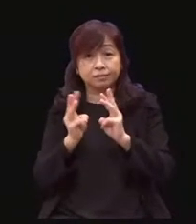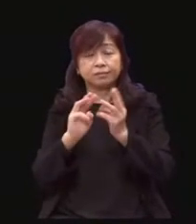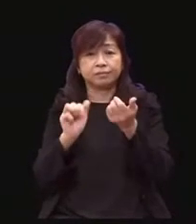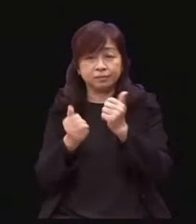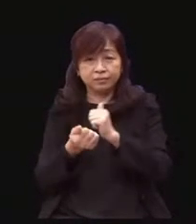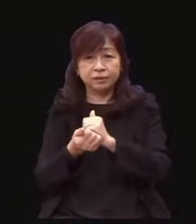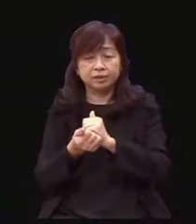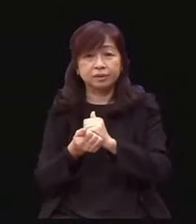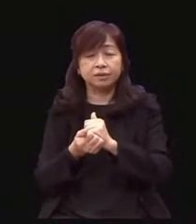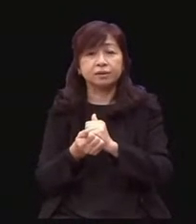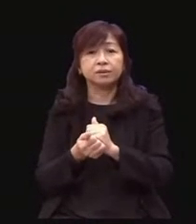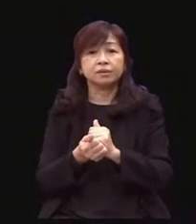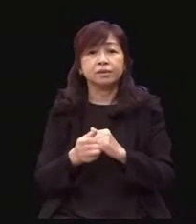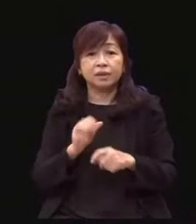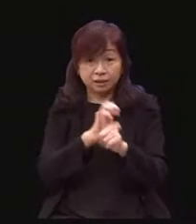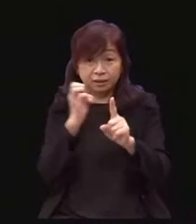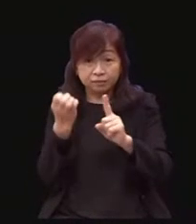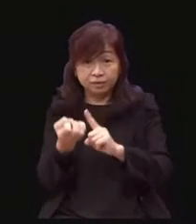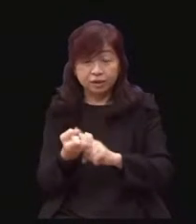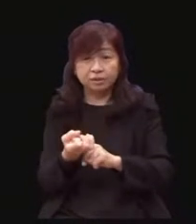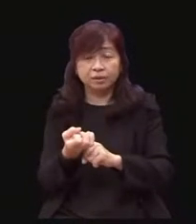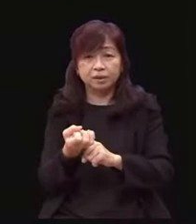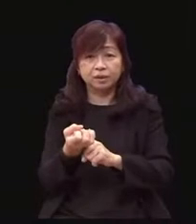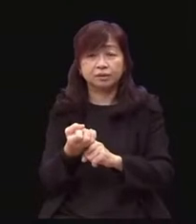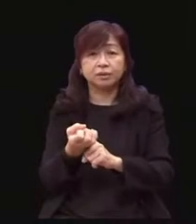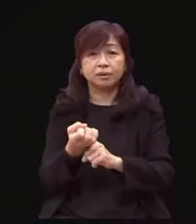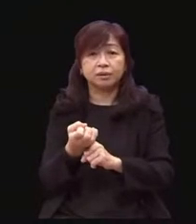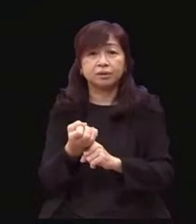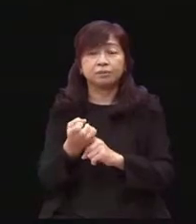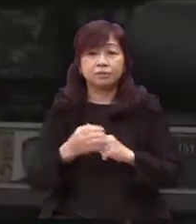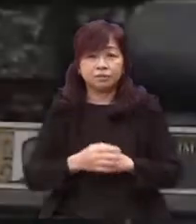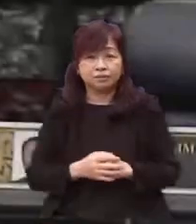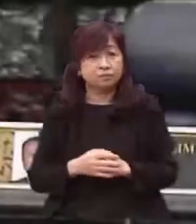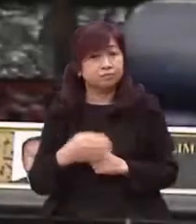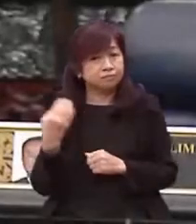taman negara fasilitan Semenanjung Malaysia